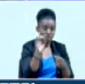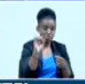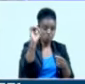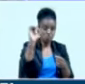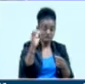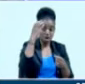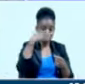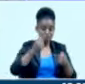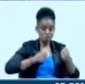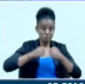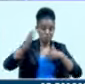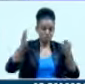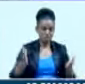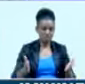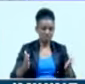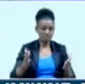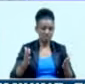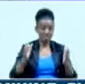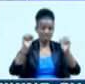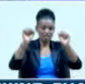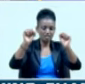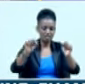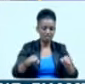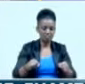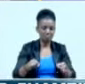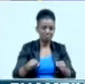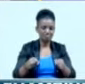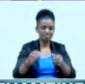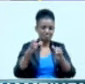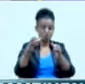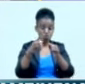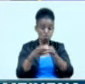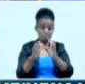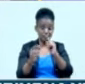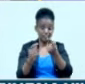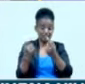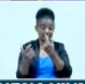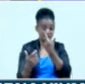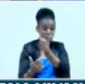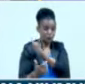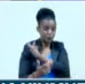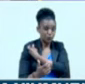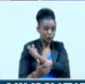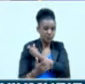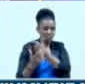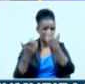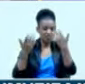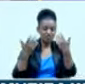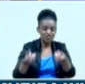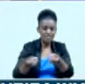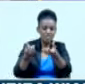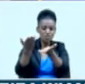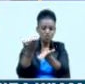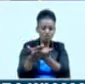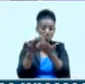20% by'abaturage b'u Rwanda tuzabona ku cyiciro cya mbere inkingo zabo twamaze rero kutanga ubwo